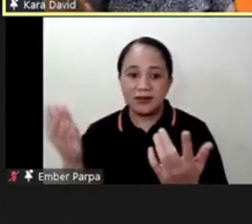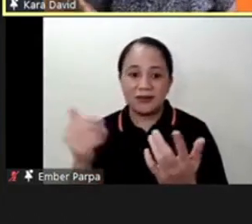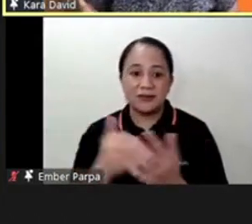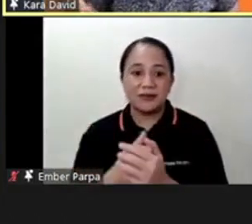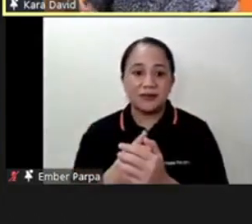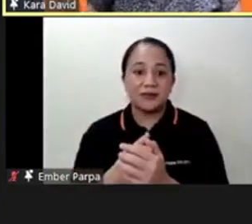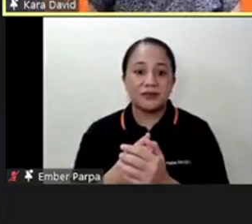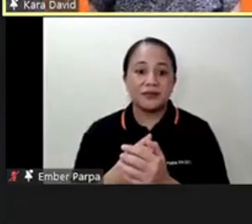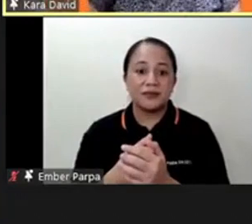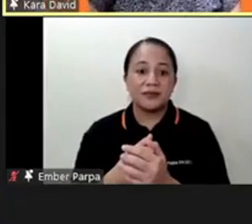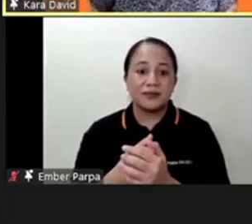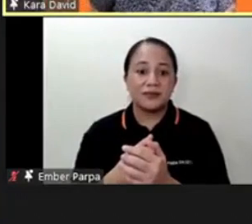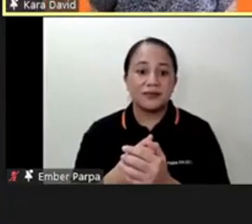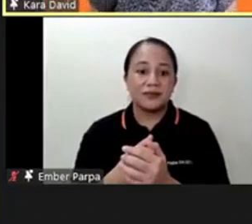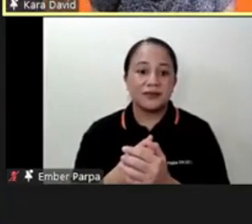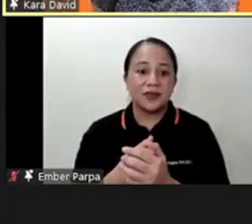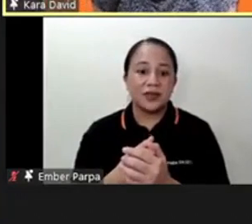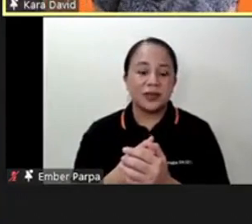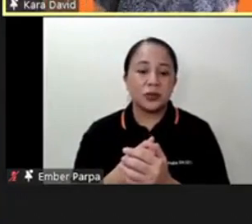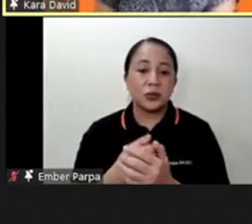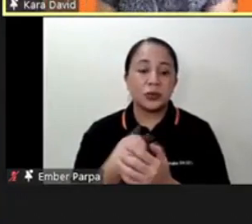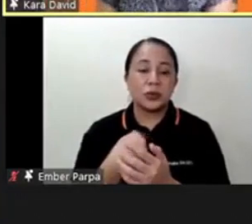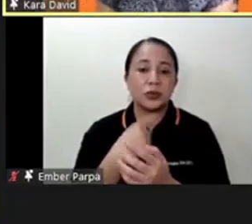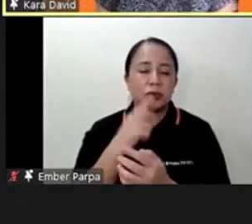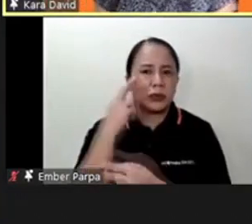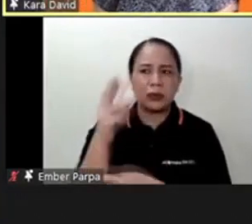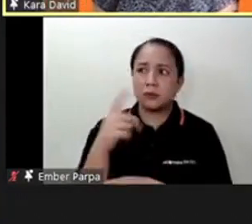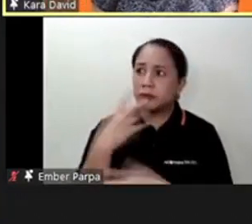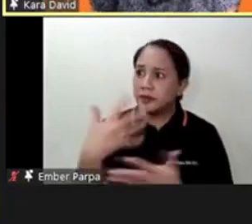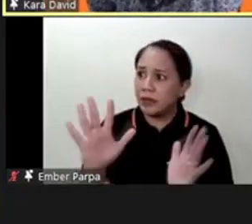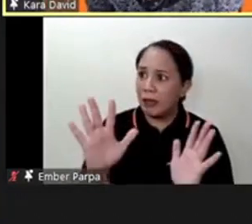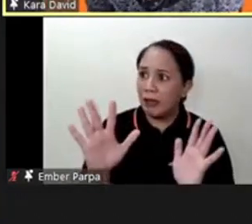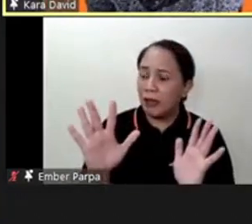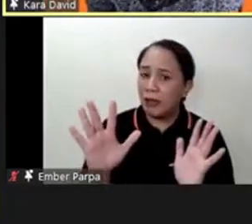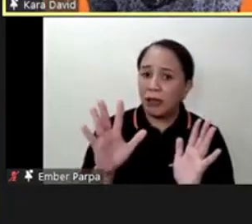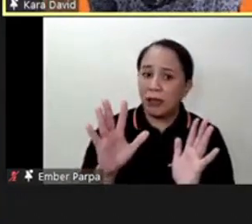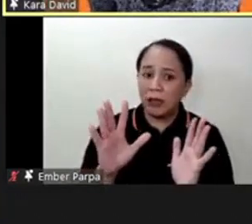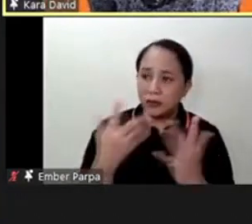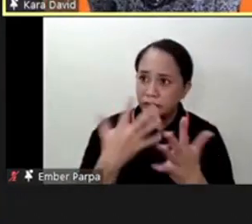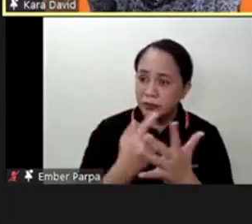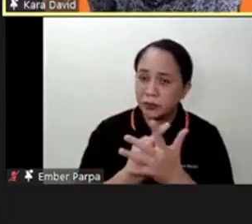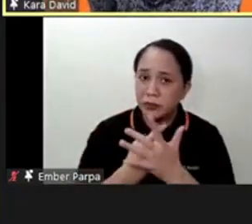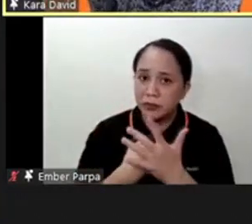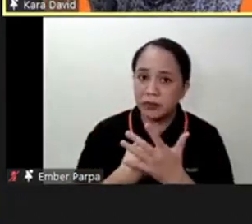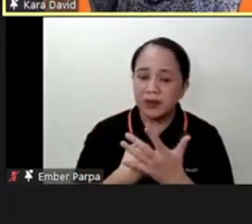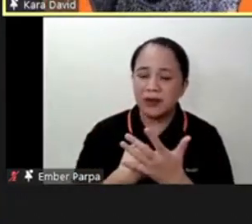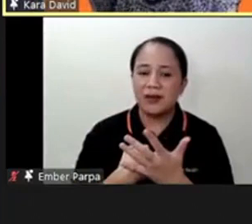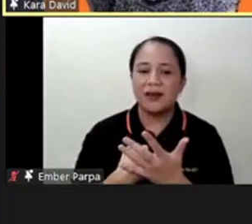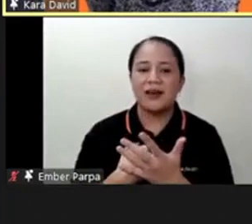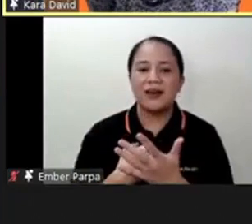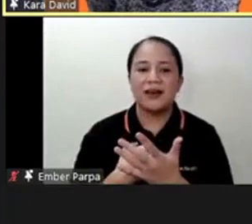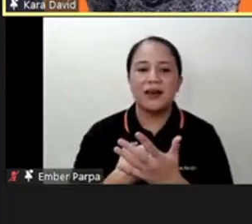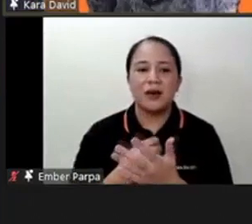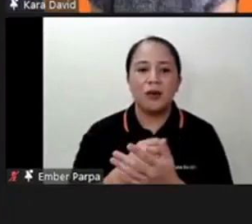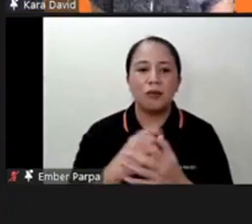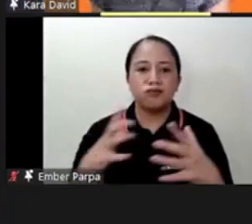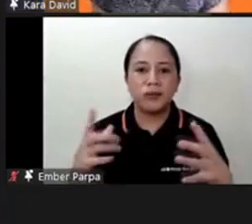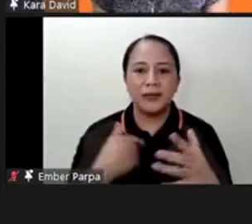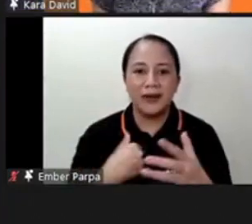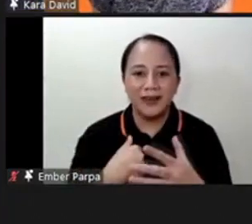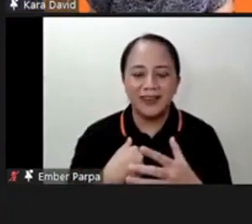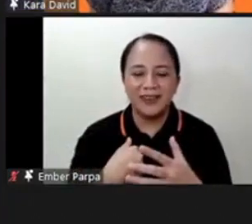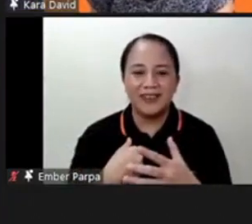Tapos and sooner or later you realize, ay tapos na yung quarantine ko. Tumaba pa ako. Alam